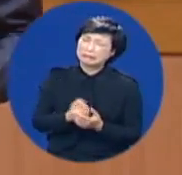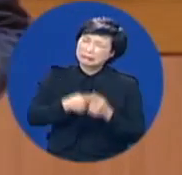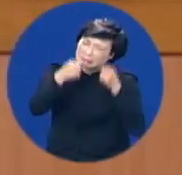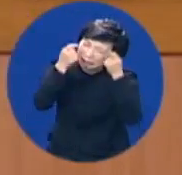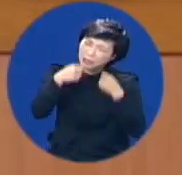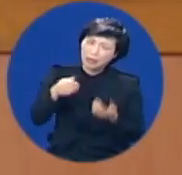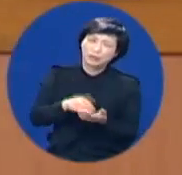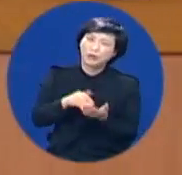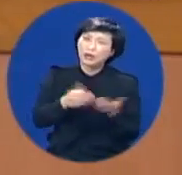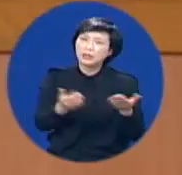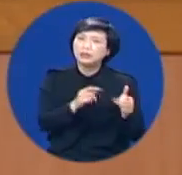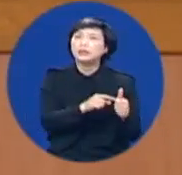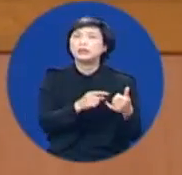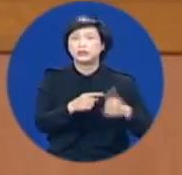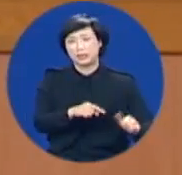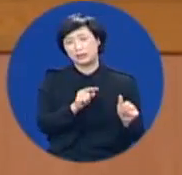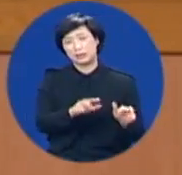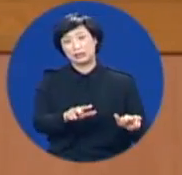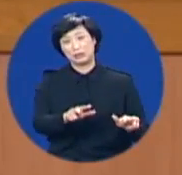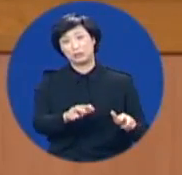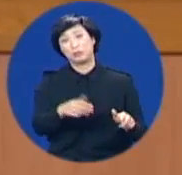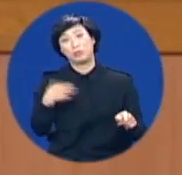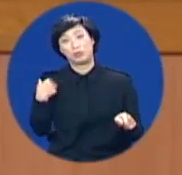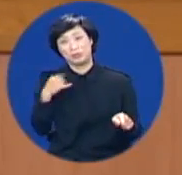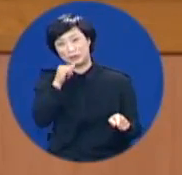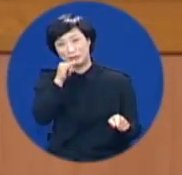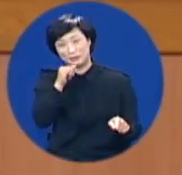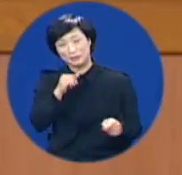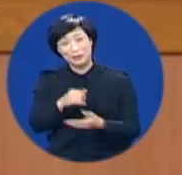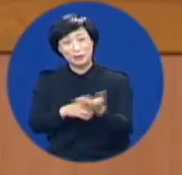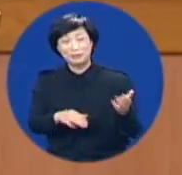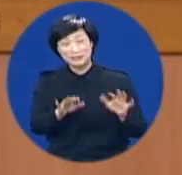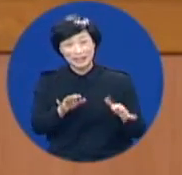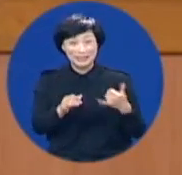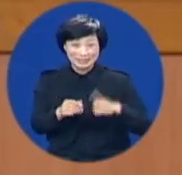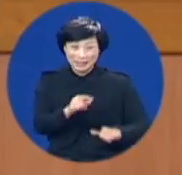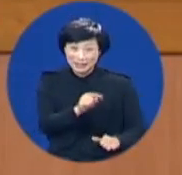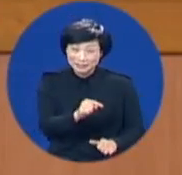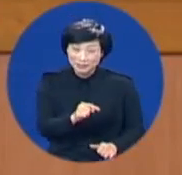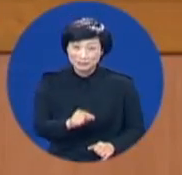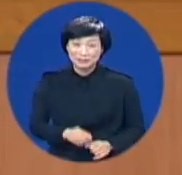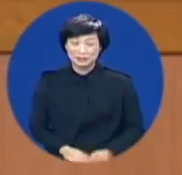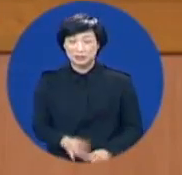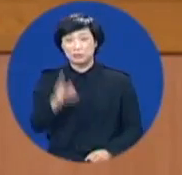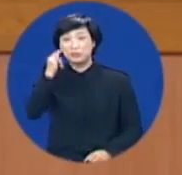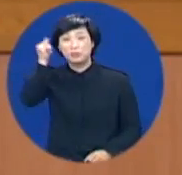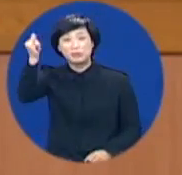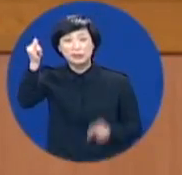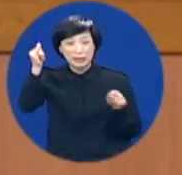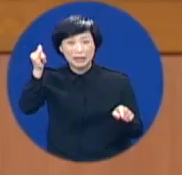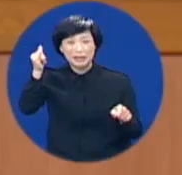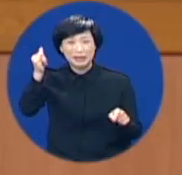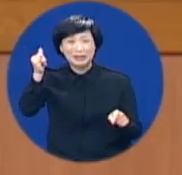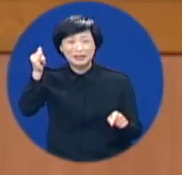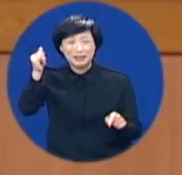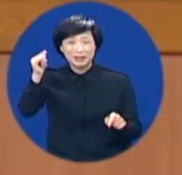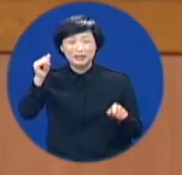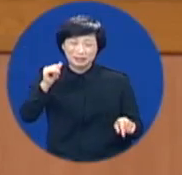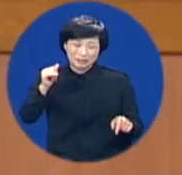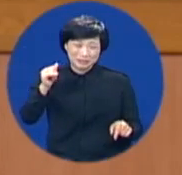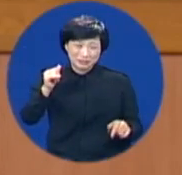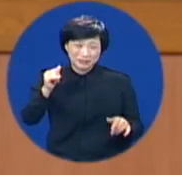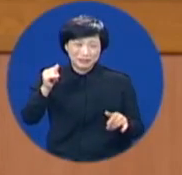일을 지금 모르고 있는 거예요. 이만큼 자녀는 부모 앞에 무식한